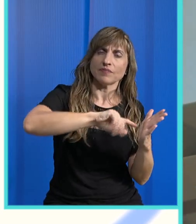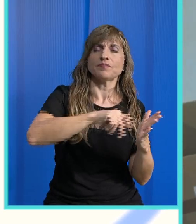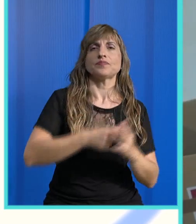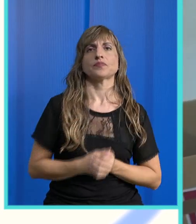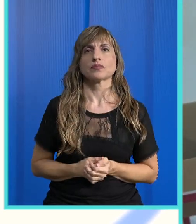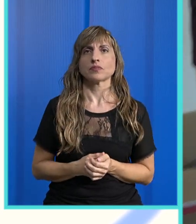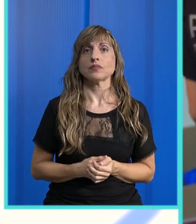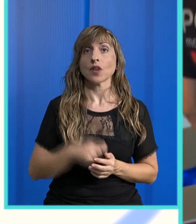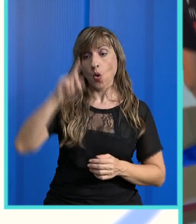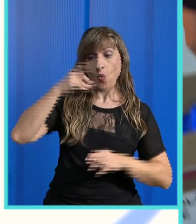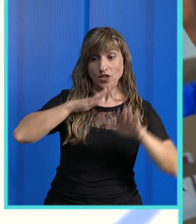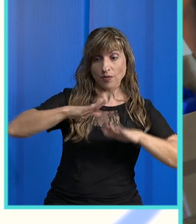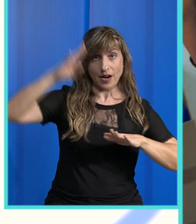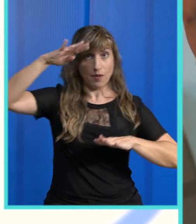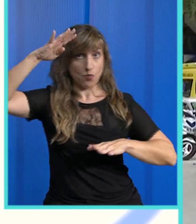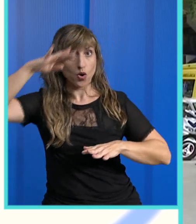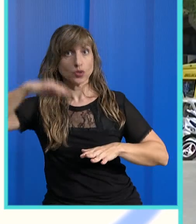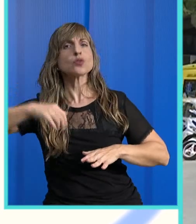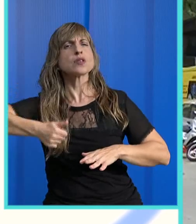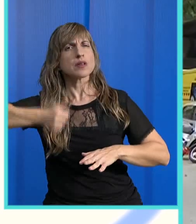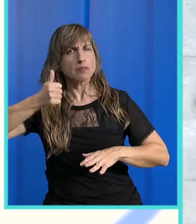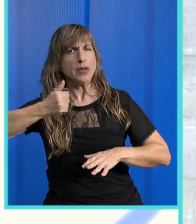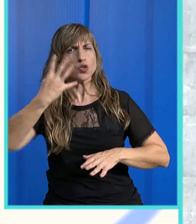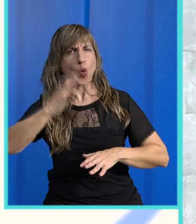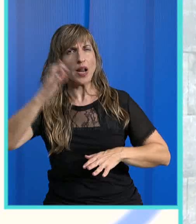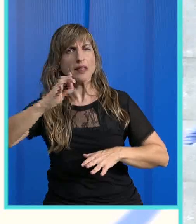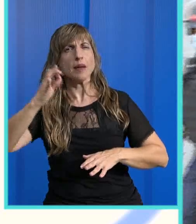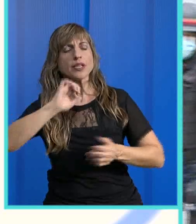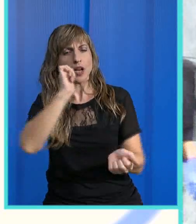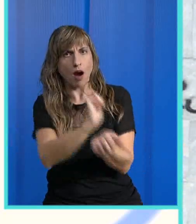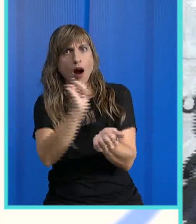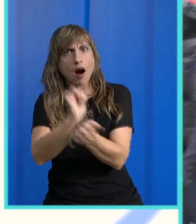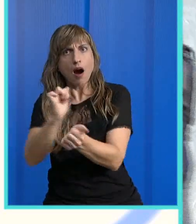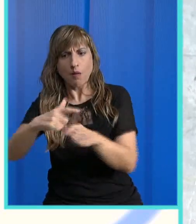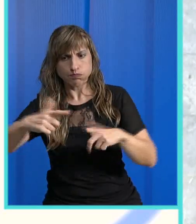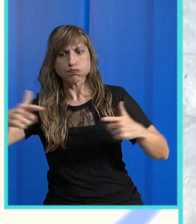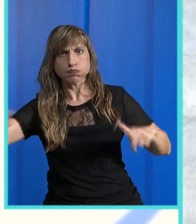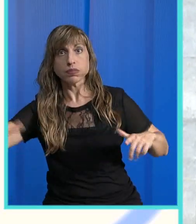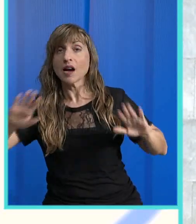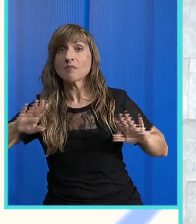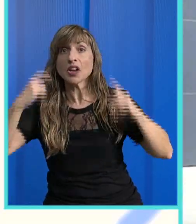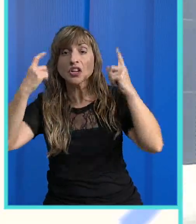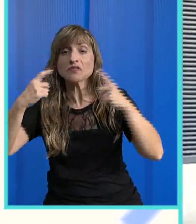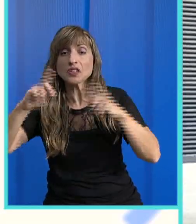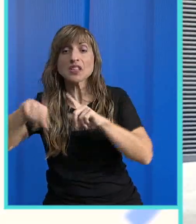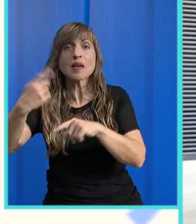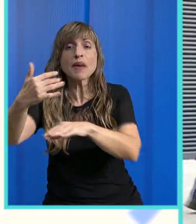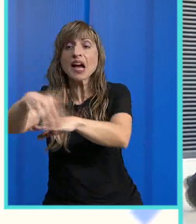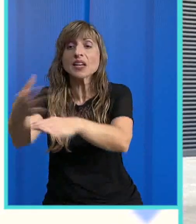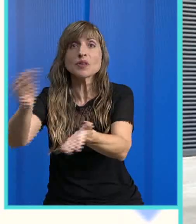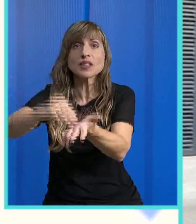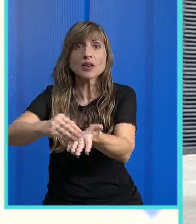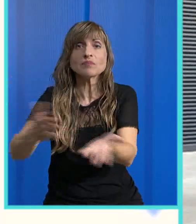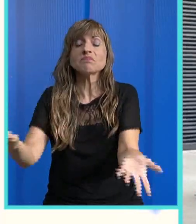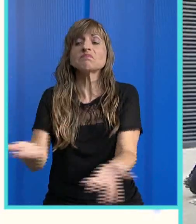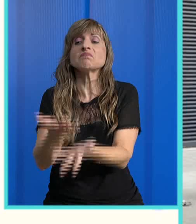malgrat que Guàrdia Urbana i Mossos han augmentat més d'un 40% les detencions aquest esforç és en va si els delinqüents no